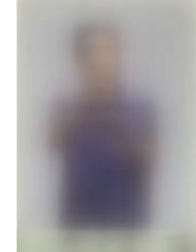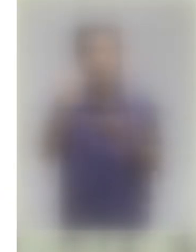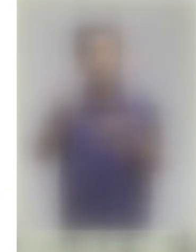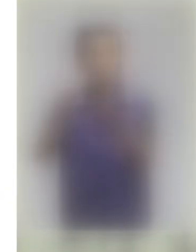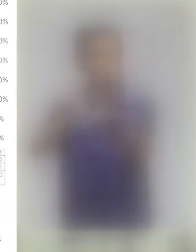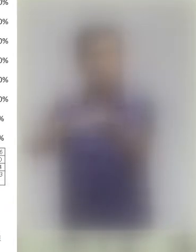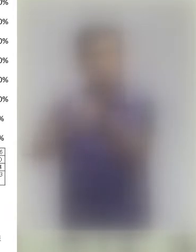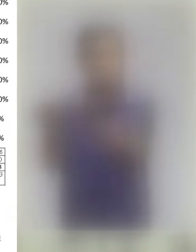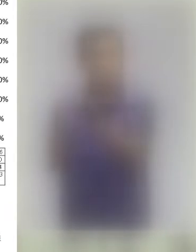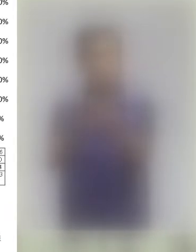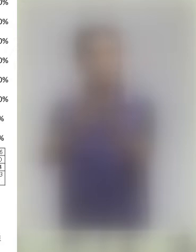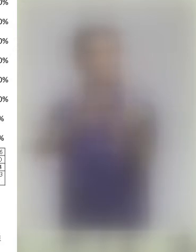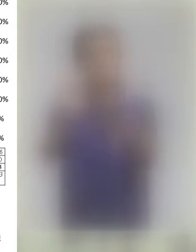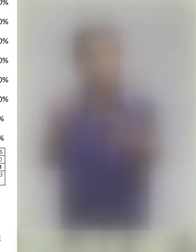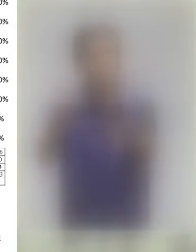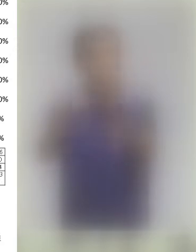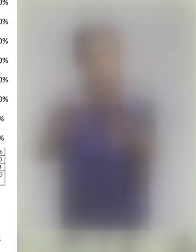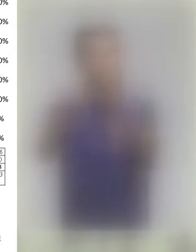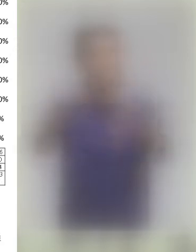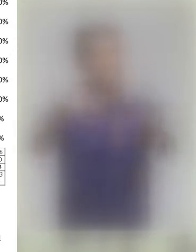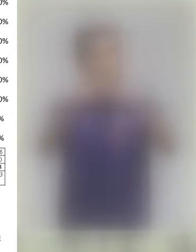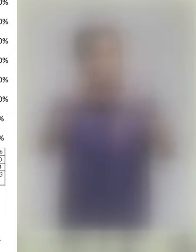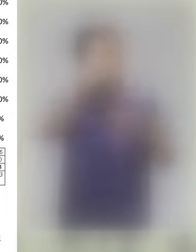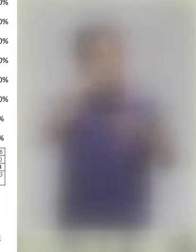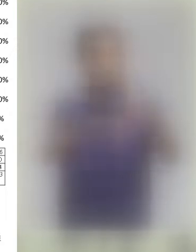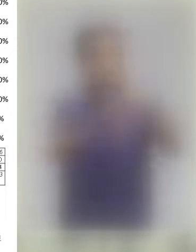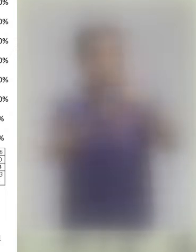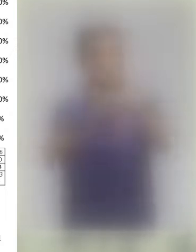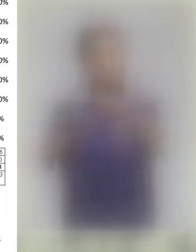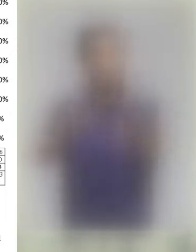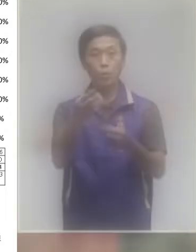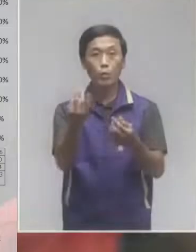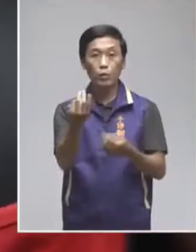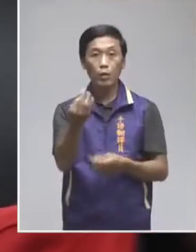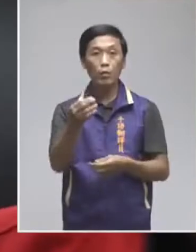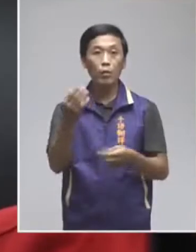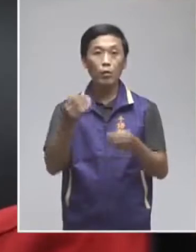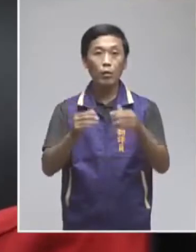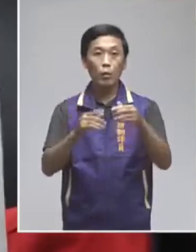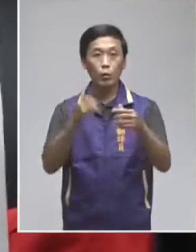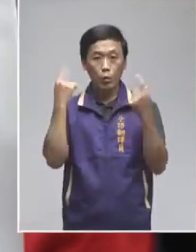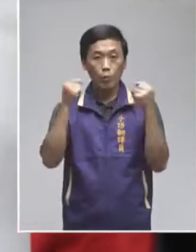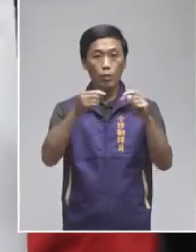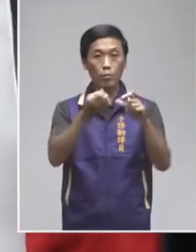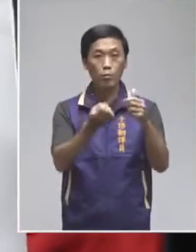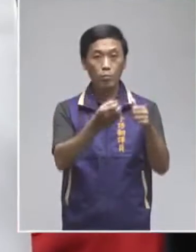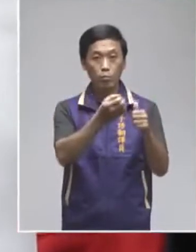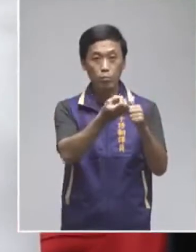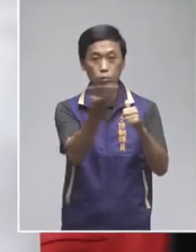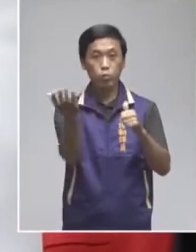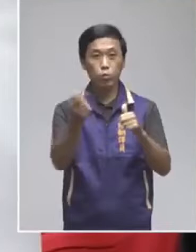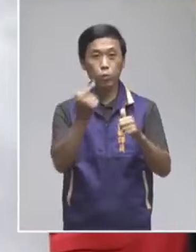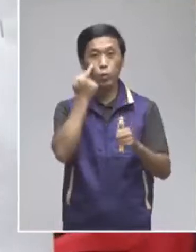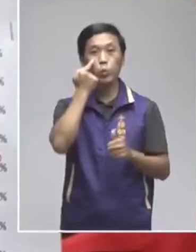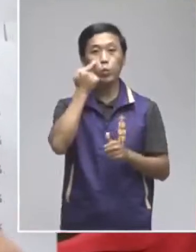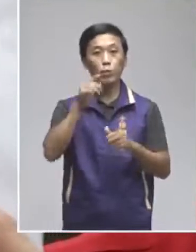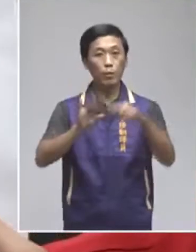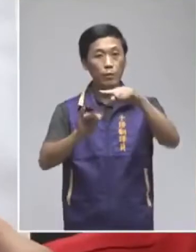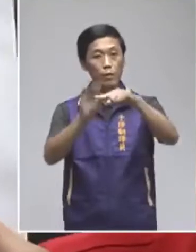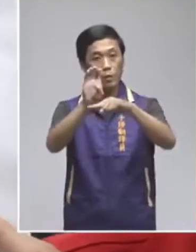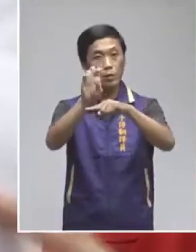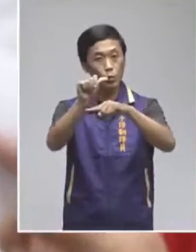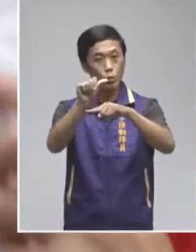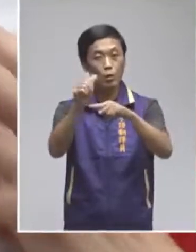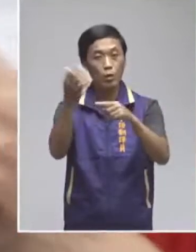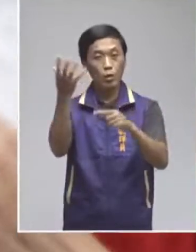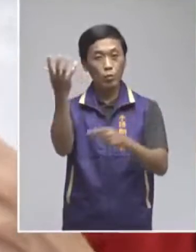势也是同样的现行，高点从45%现在降至32.9%。而为了针对风险高的长辈们给予